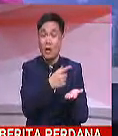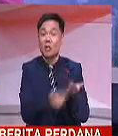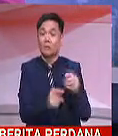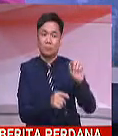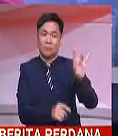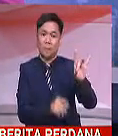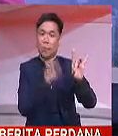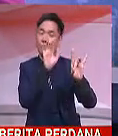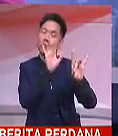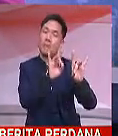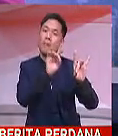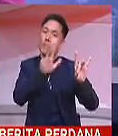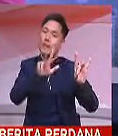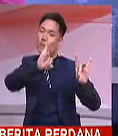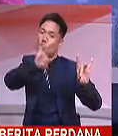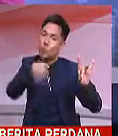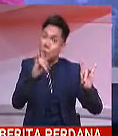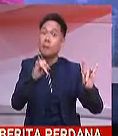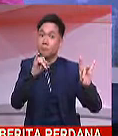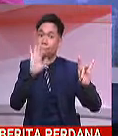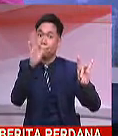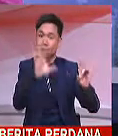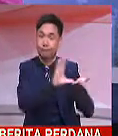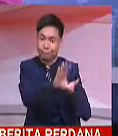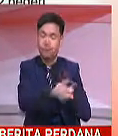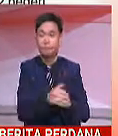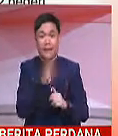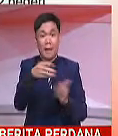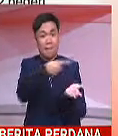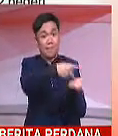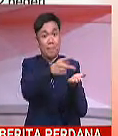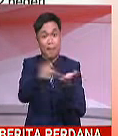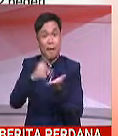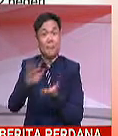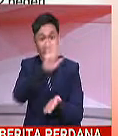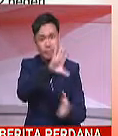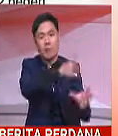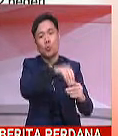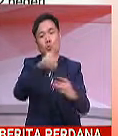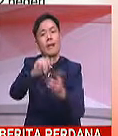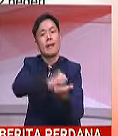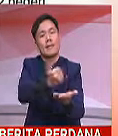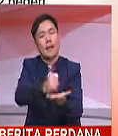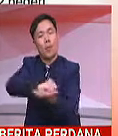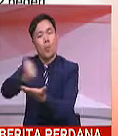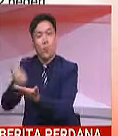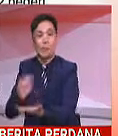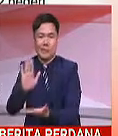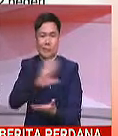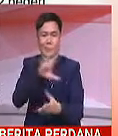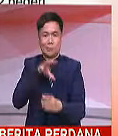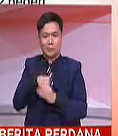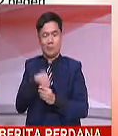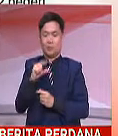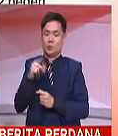berjumlah RM883 juta. Pembayaran akan terus dikreditkan ke akaun bank yang didaftarkan dalam sistem